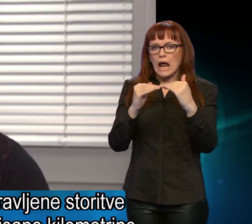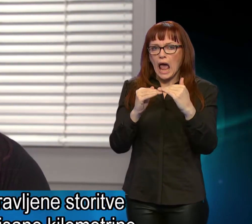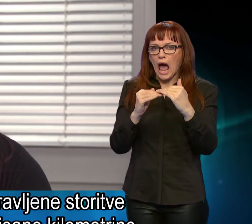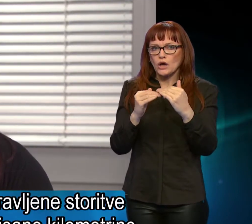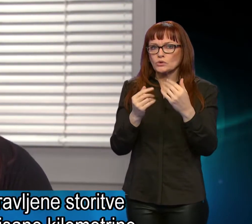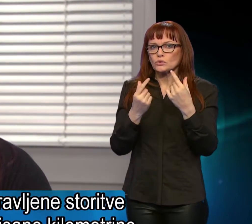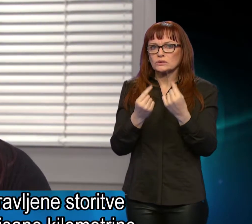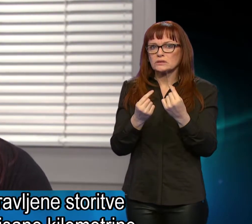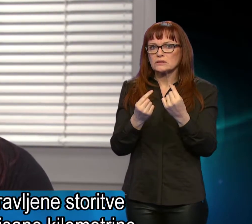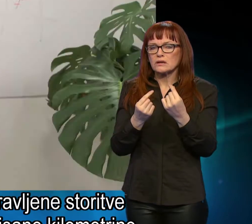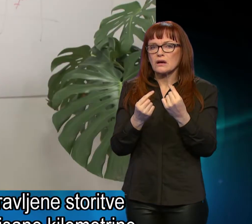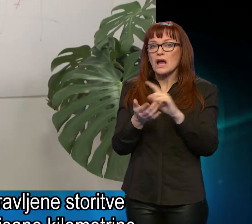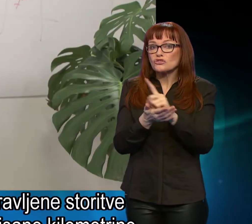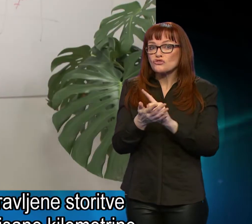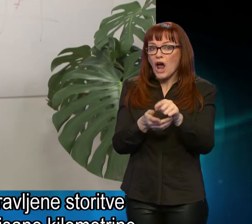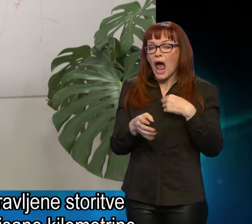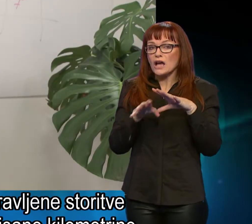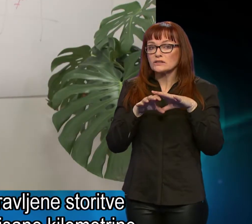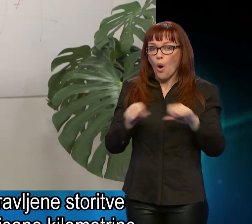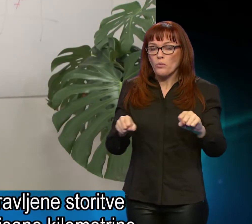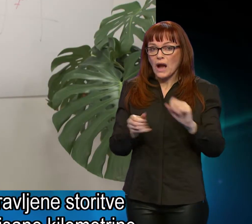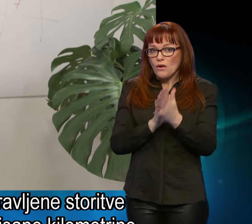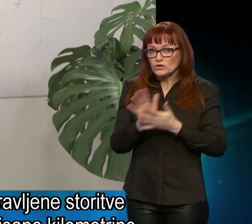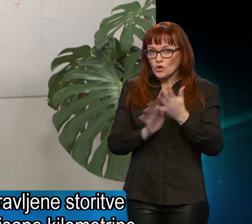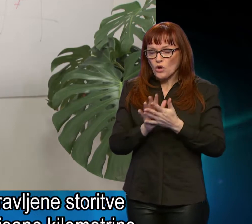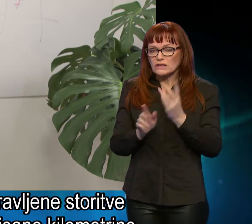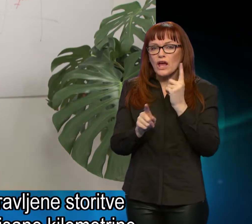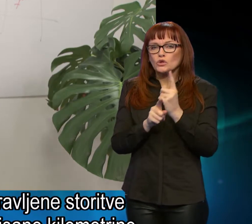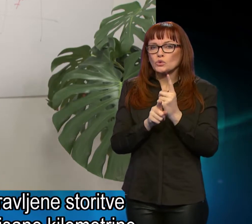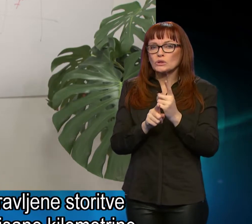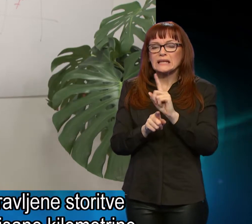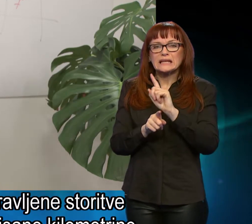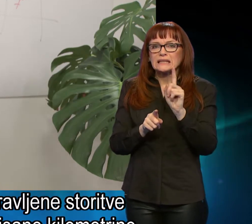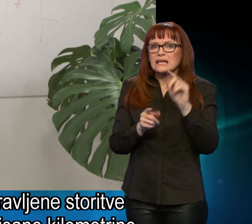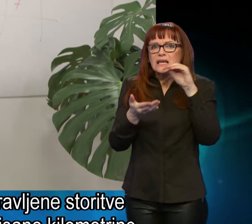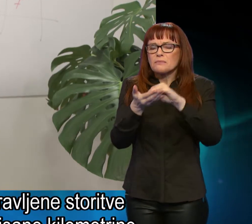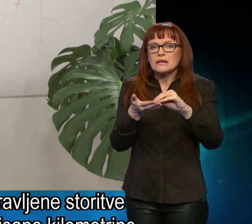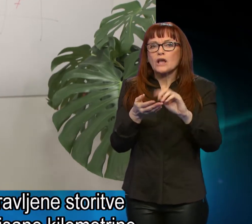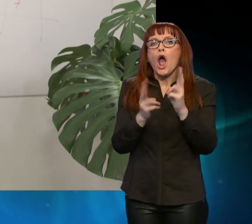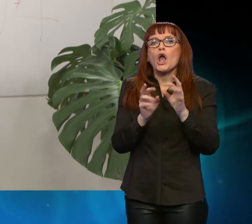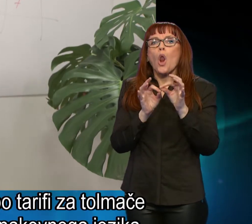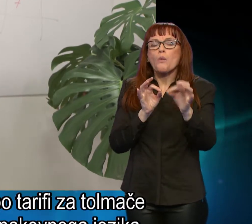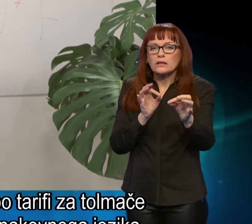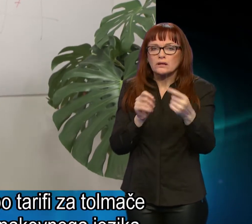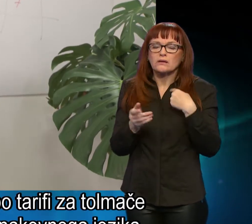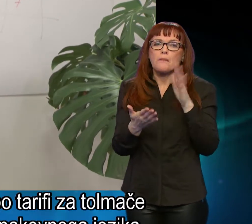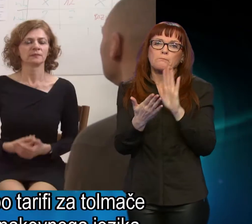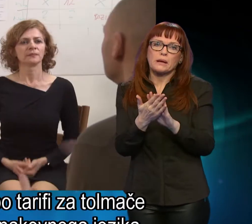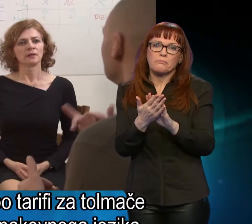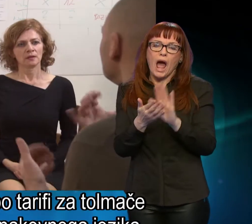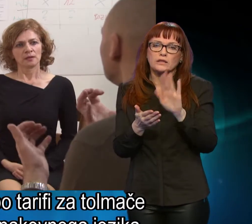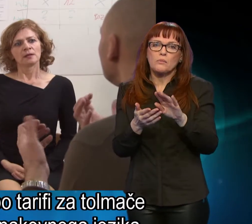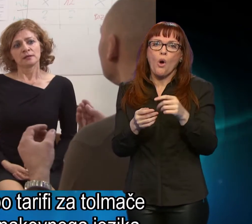s časom opravljene storitve, in tudi ni bilo napisane kilometrine, ki mi pripada